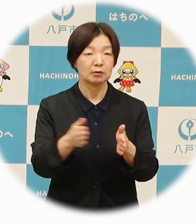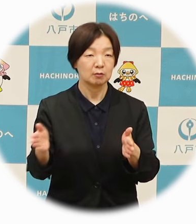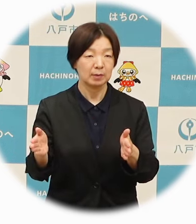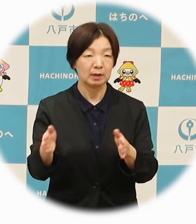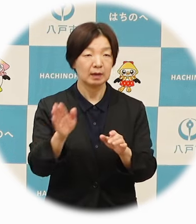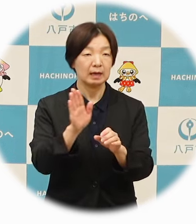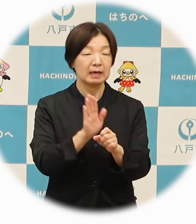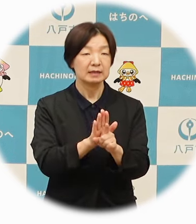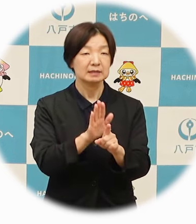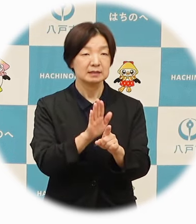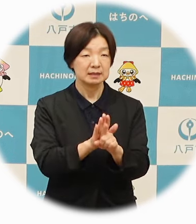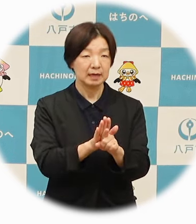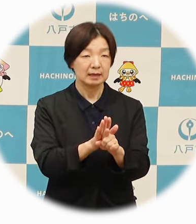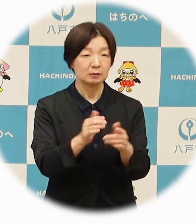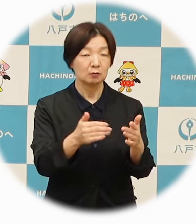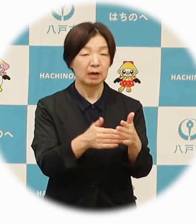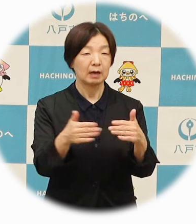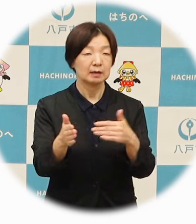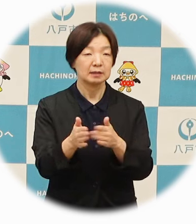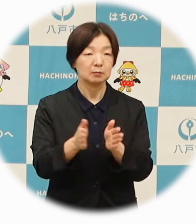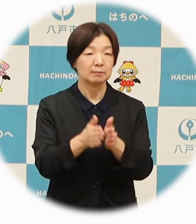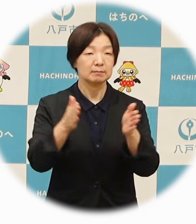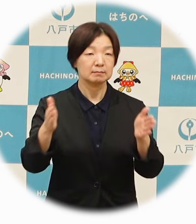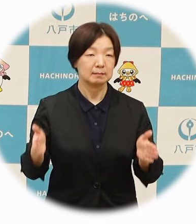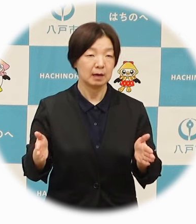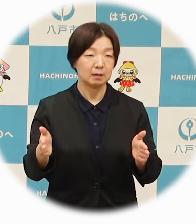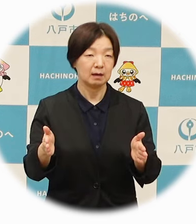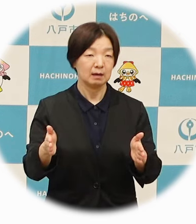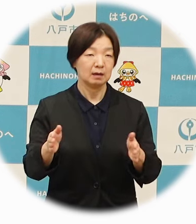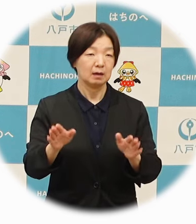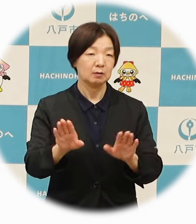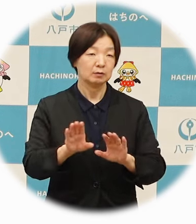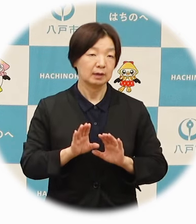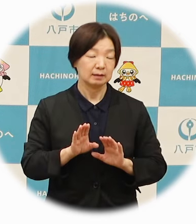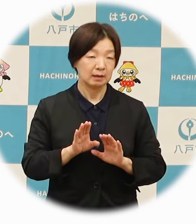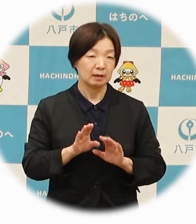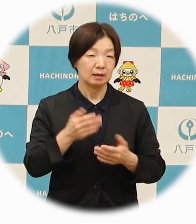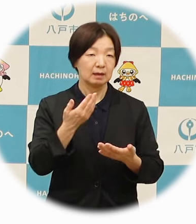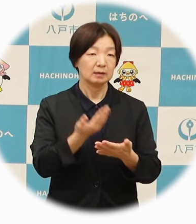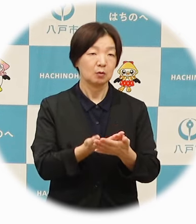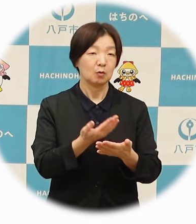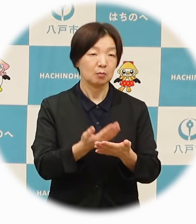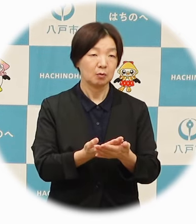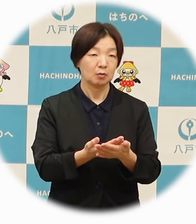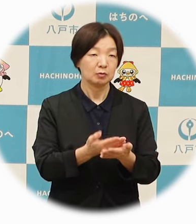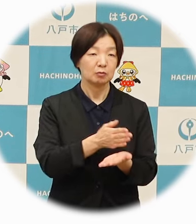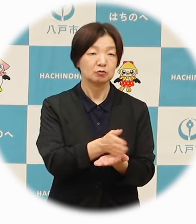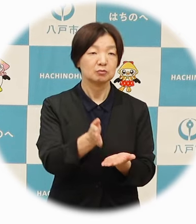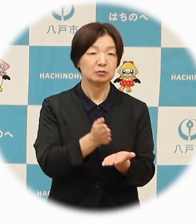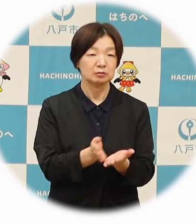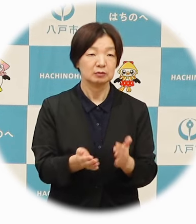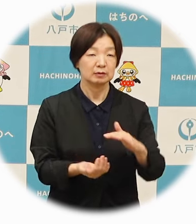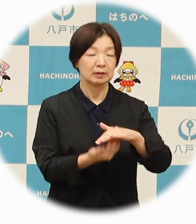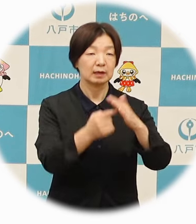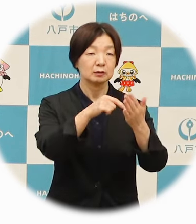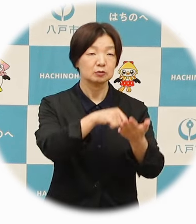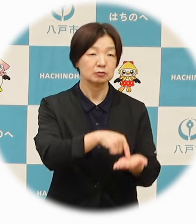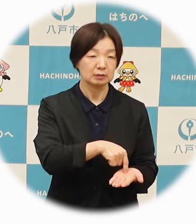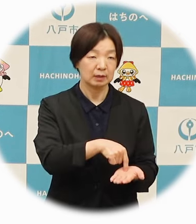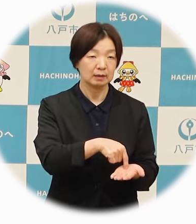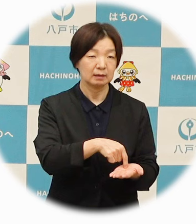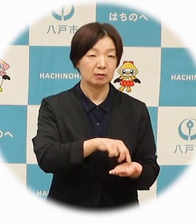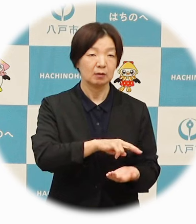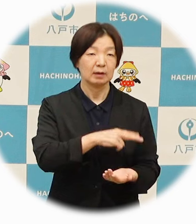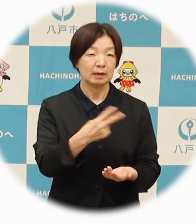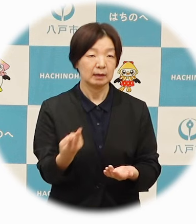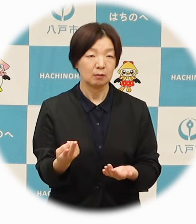援対象の拡充が行われましたことから、要望区分を最重点要望から重点要